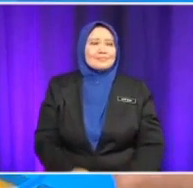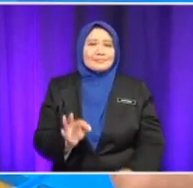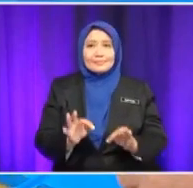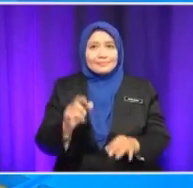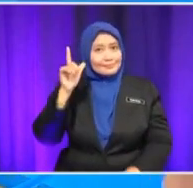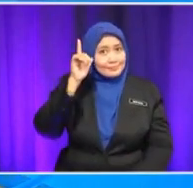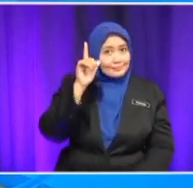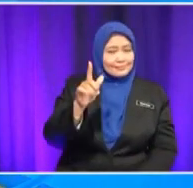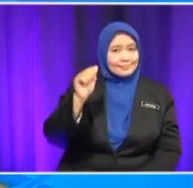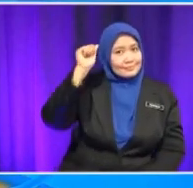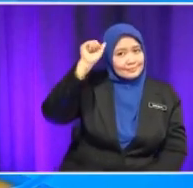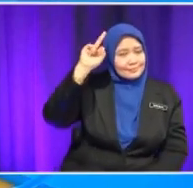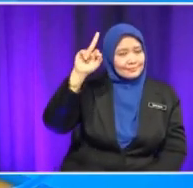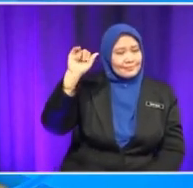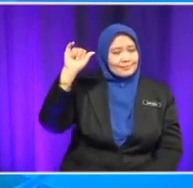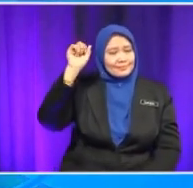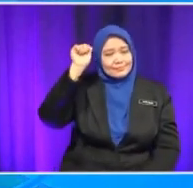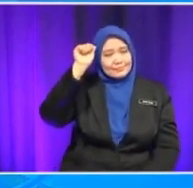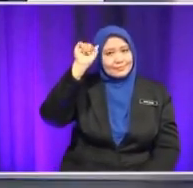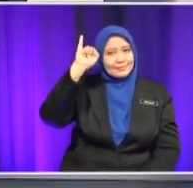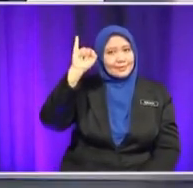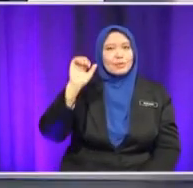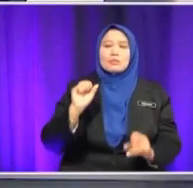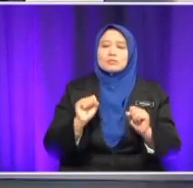kecerdasan tuh ramai kawan-kawan